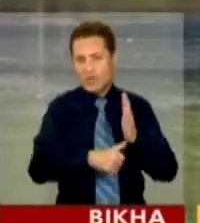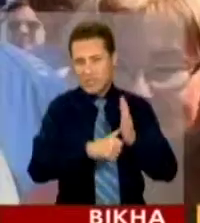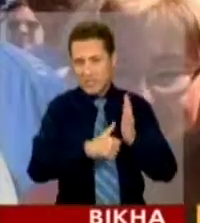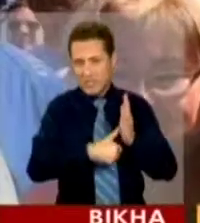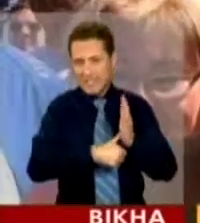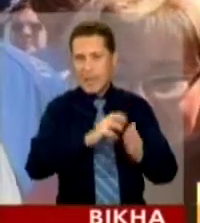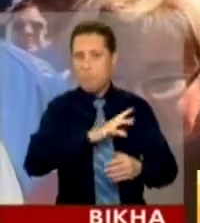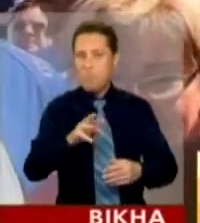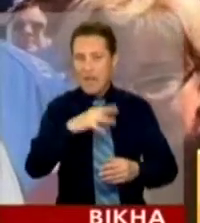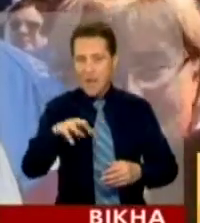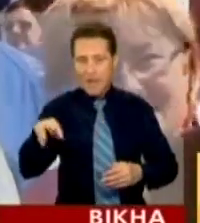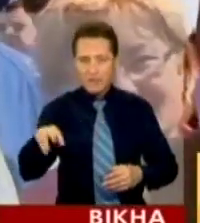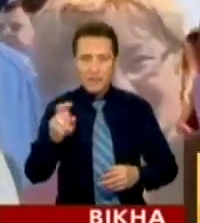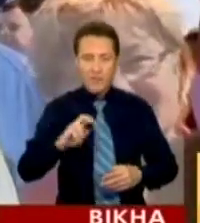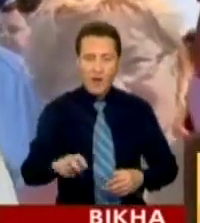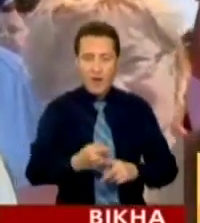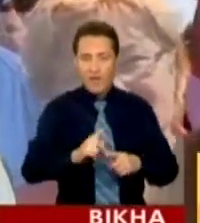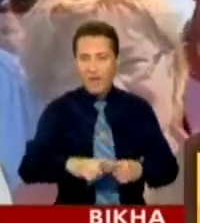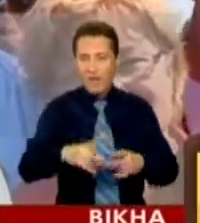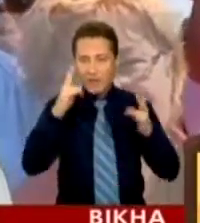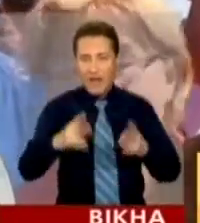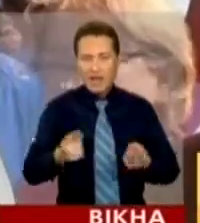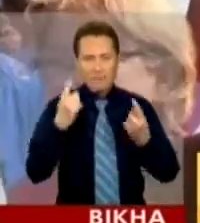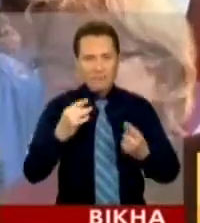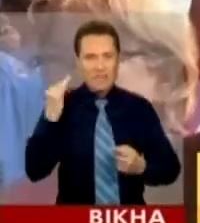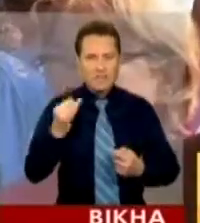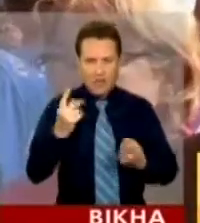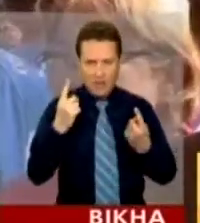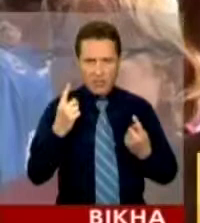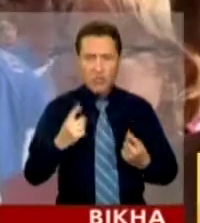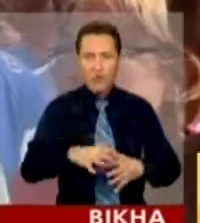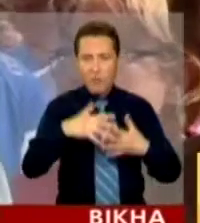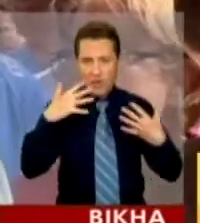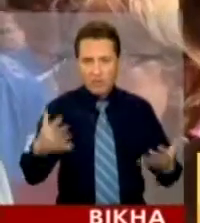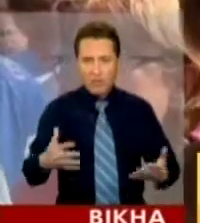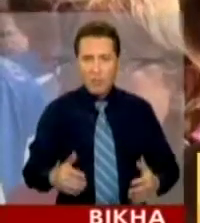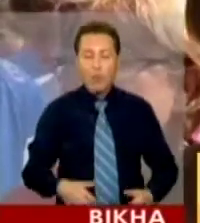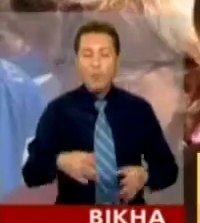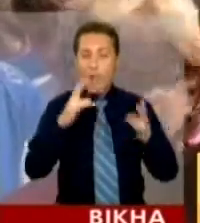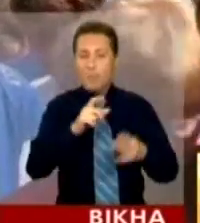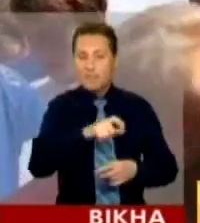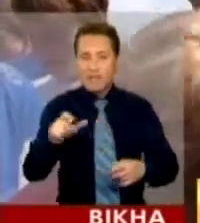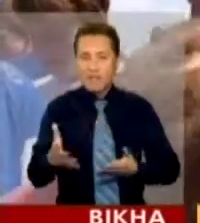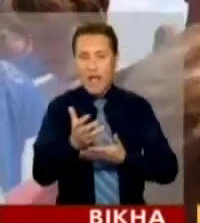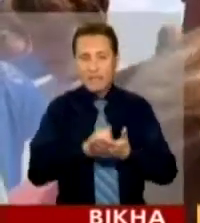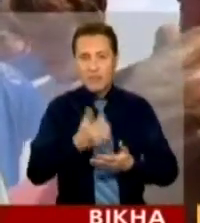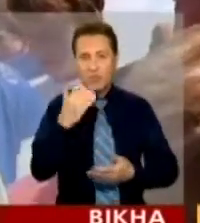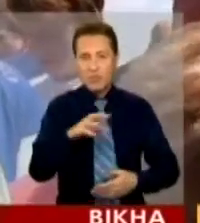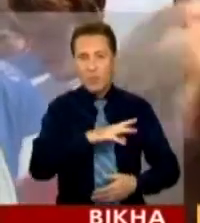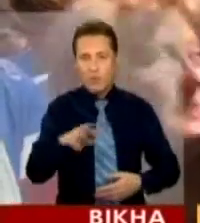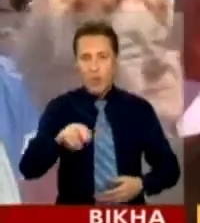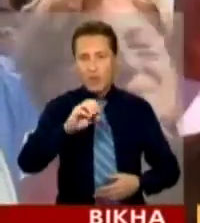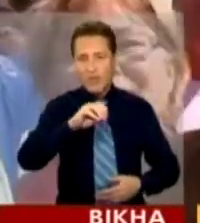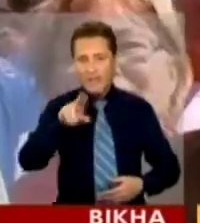доларів. Це трагедія історичного масштабу. Її наслідки відгукуватимуться роками. Тому постраждалі отримають від уряду 100 мільйонів